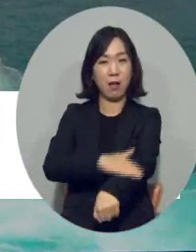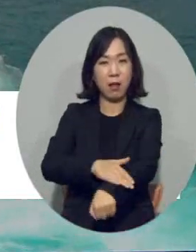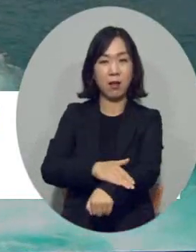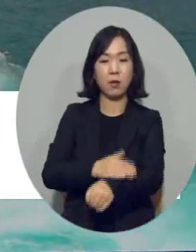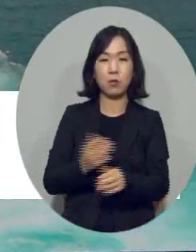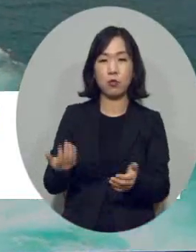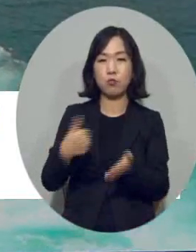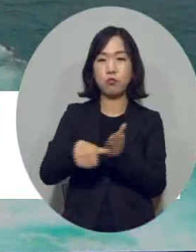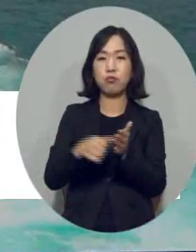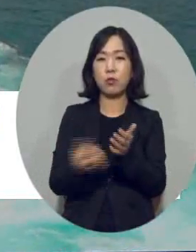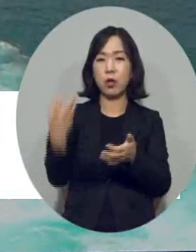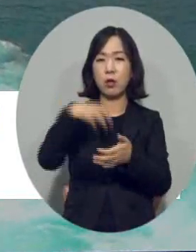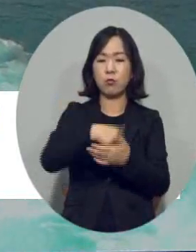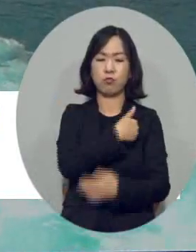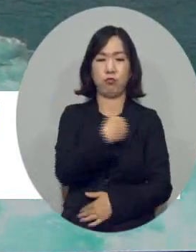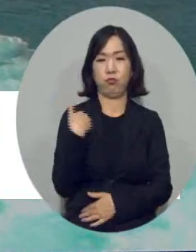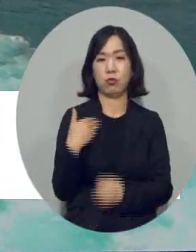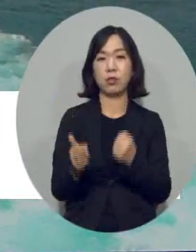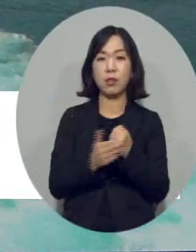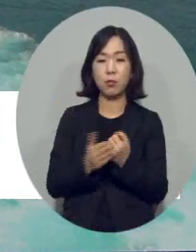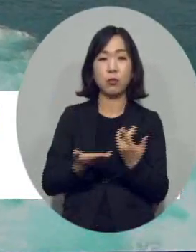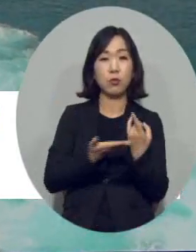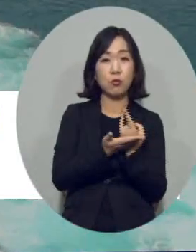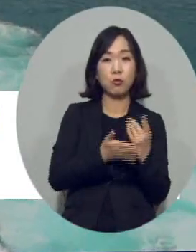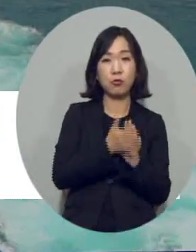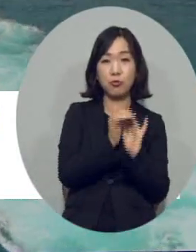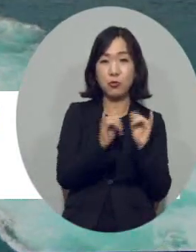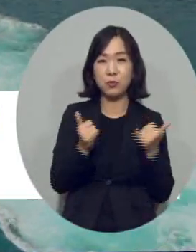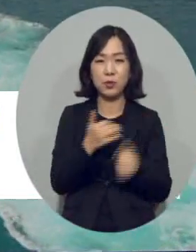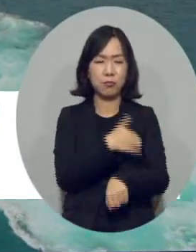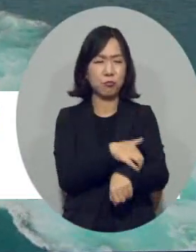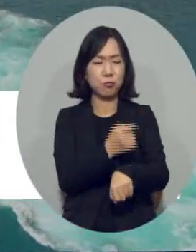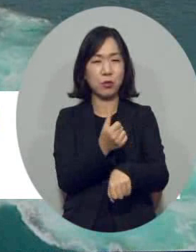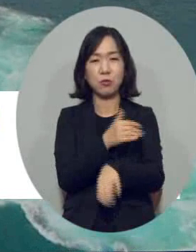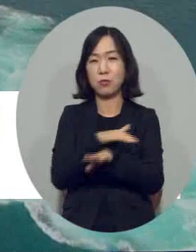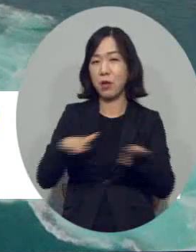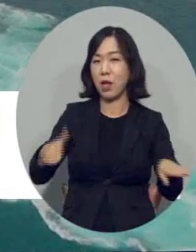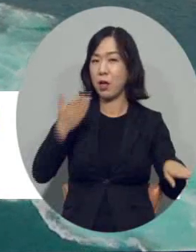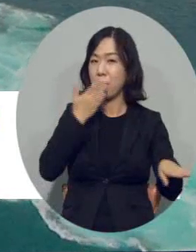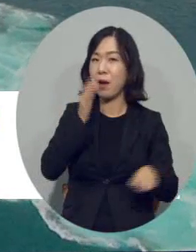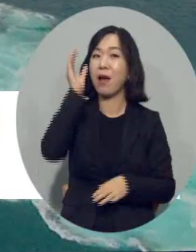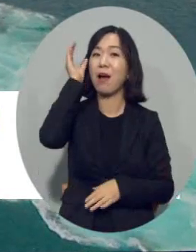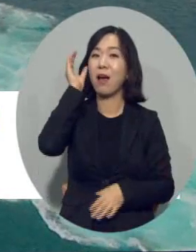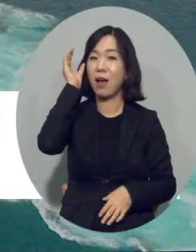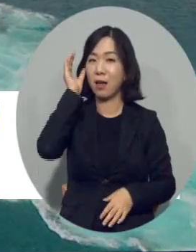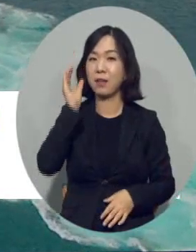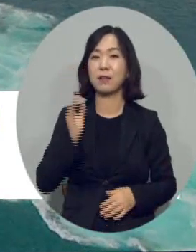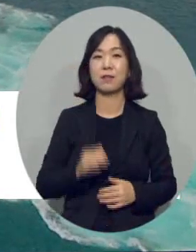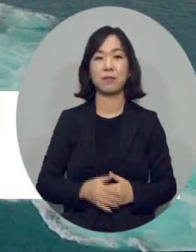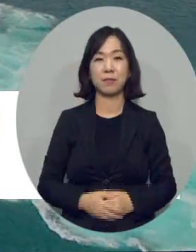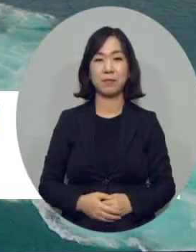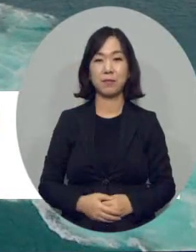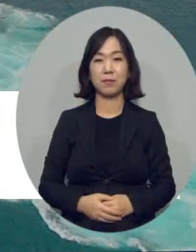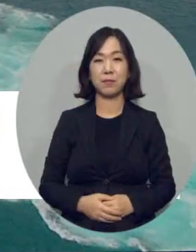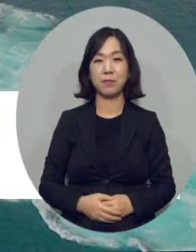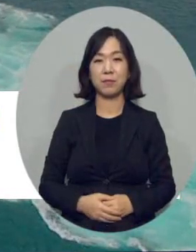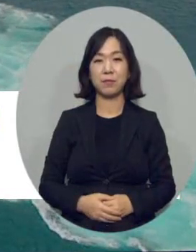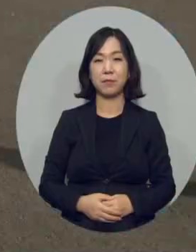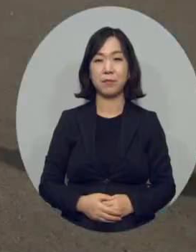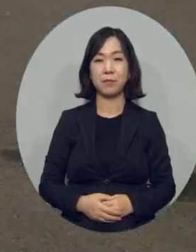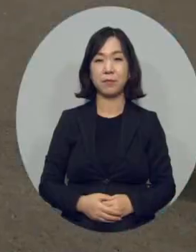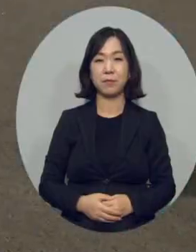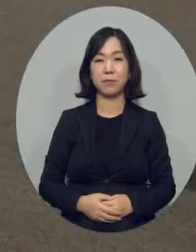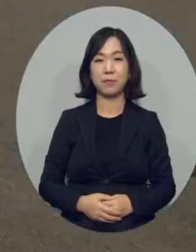뛰어나 울릉 주민들의 불편이 해소될 수 있을 것으로 기대를 모으고 있습니다. 박성아 기자의 보도입니다.